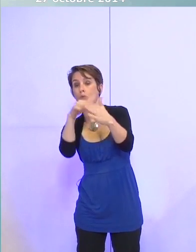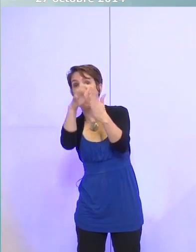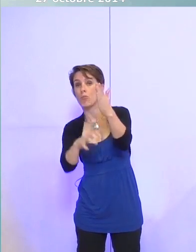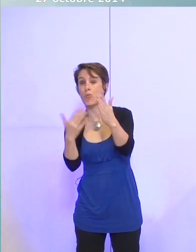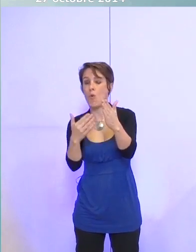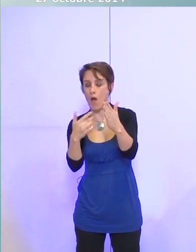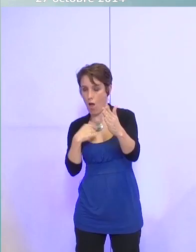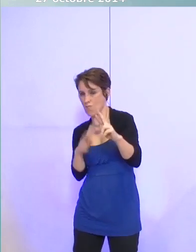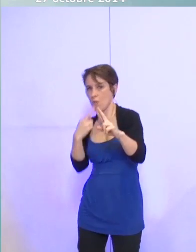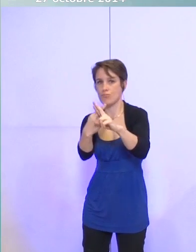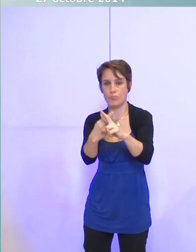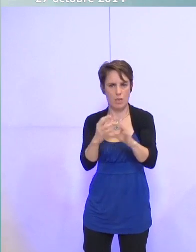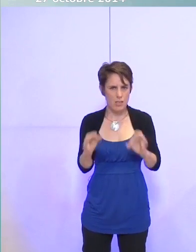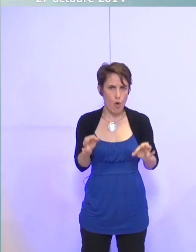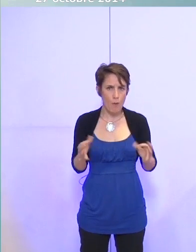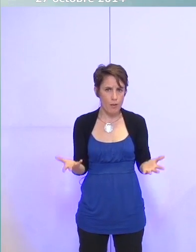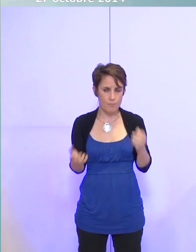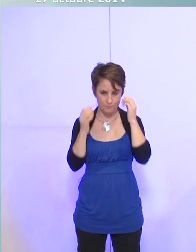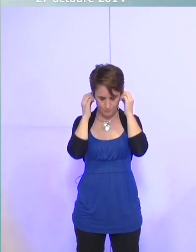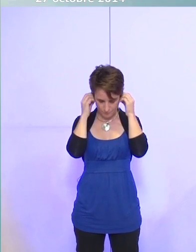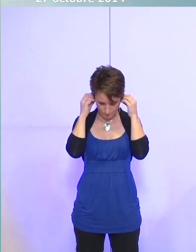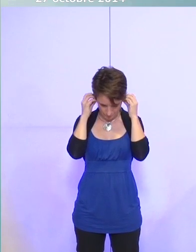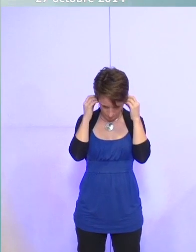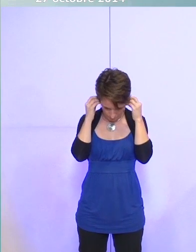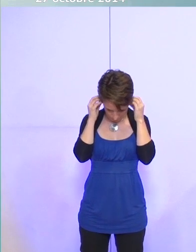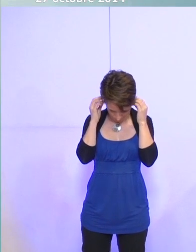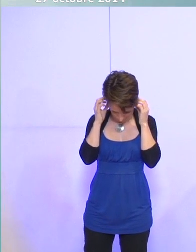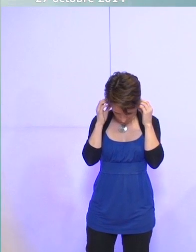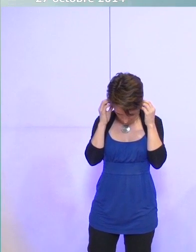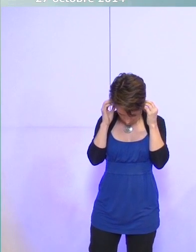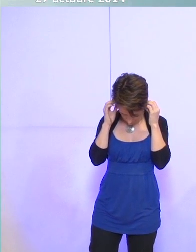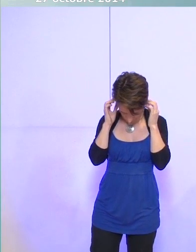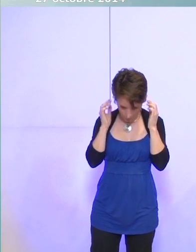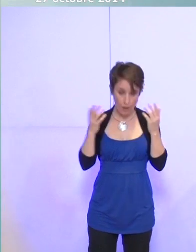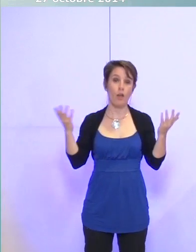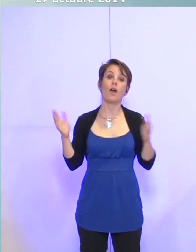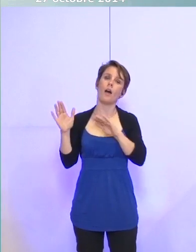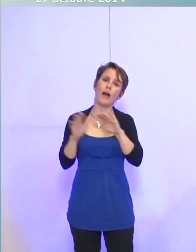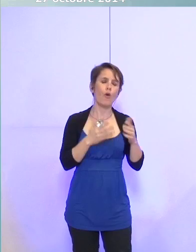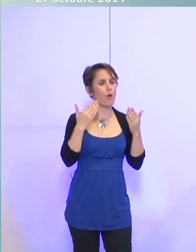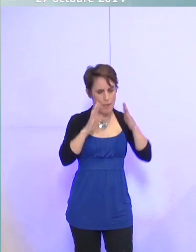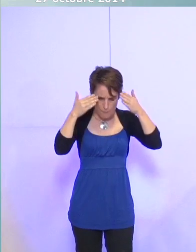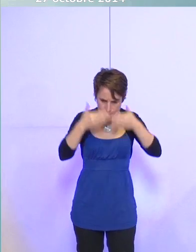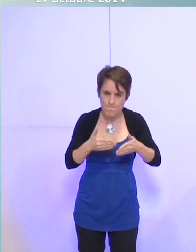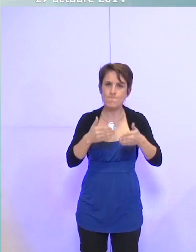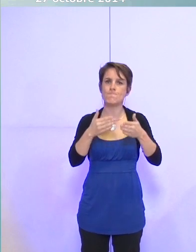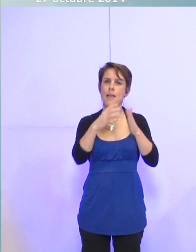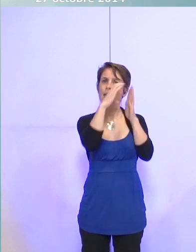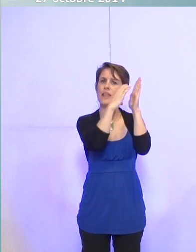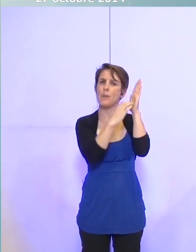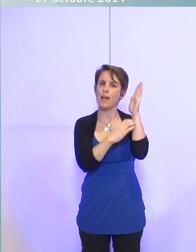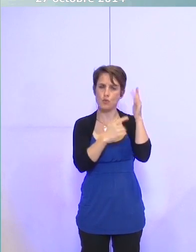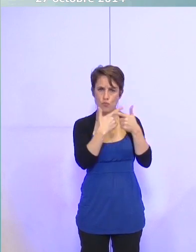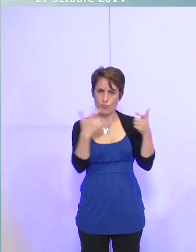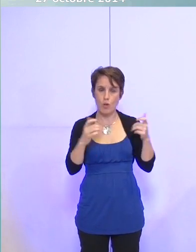normal. Allez, je vous invite maintenant à passer au cœur de nos délibérations et nous